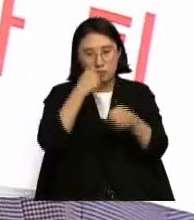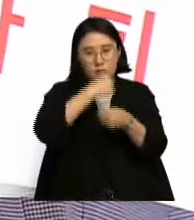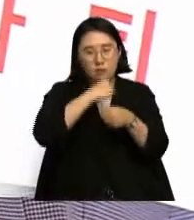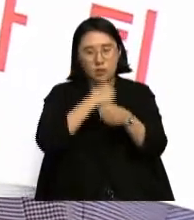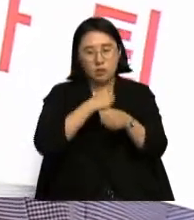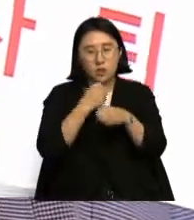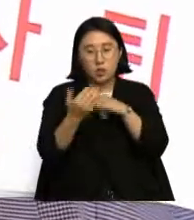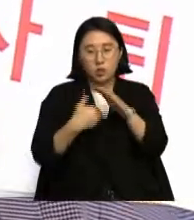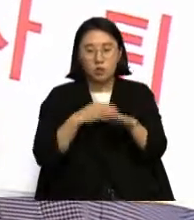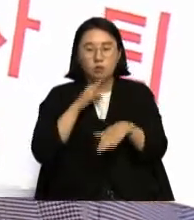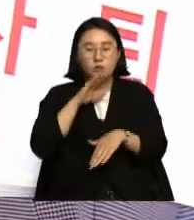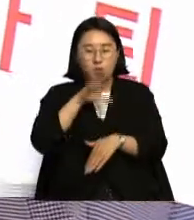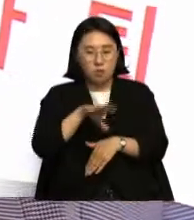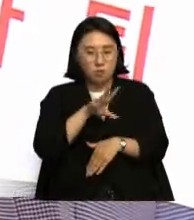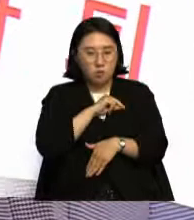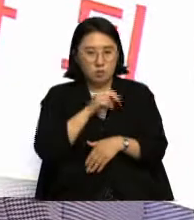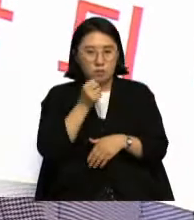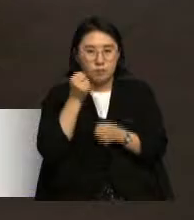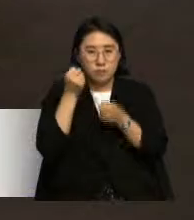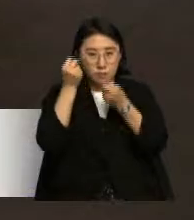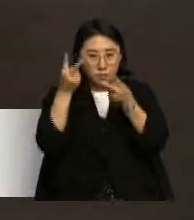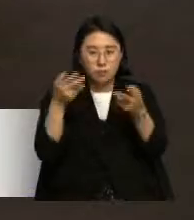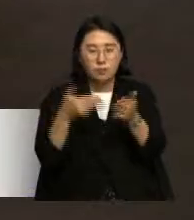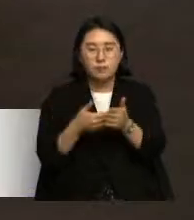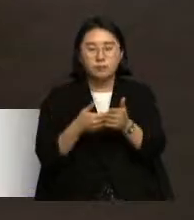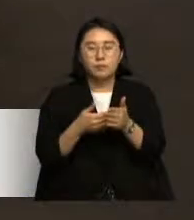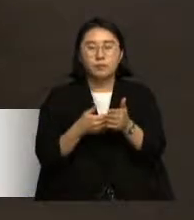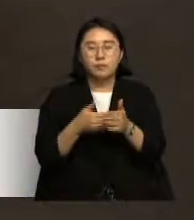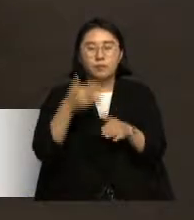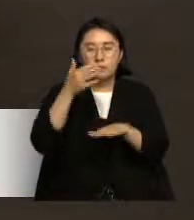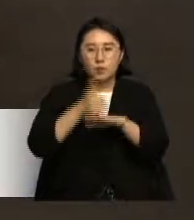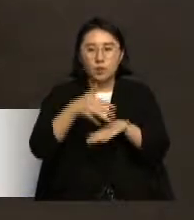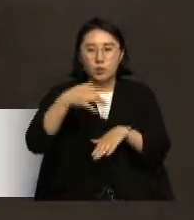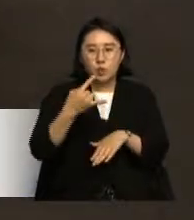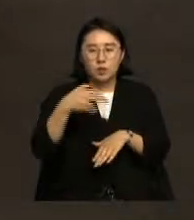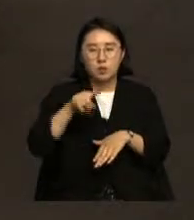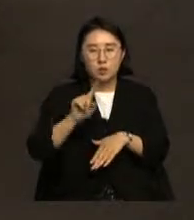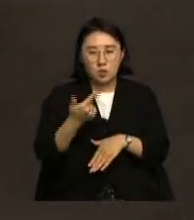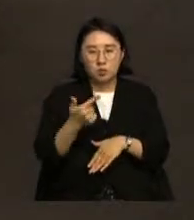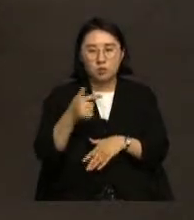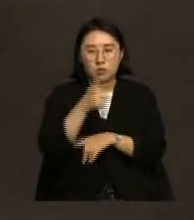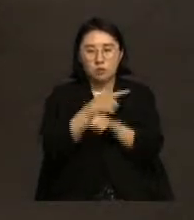작성했다며 전현직 시장을 검찰에 고발했습니다. 이에 최전 시장은